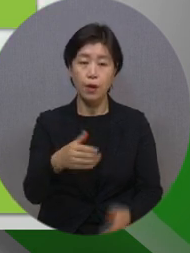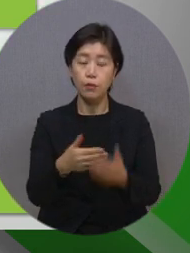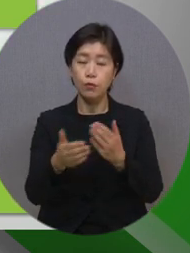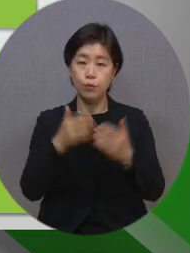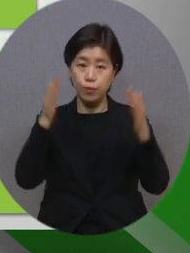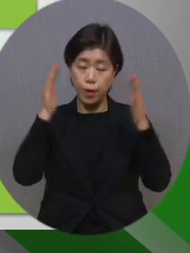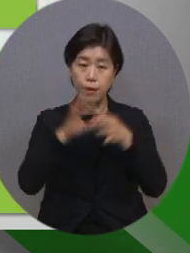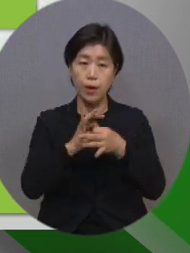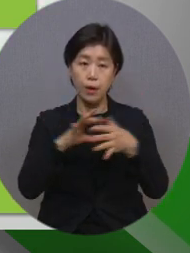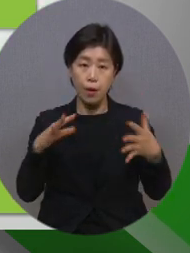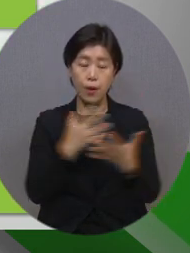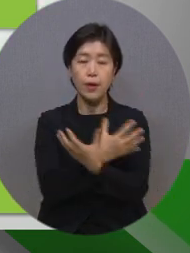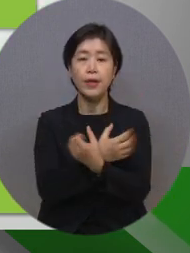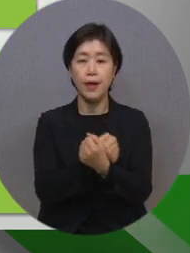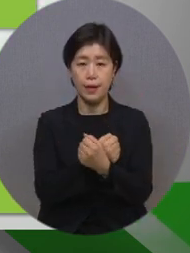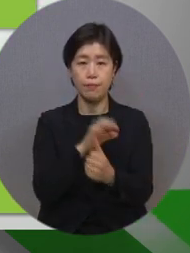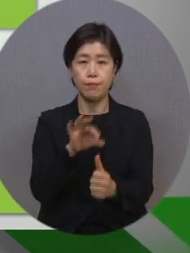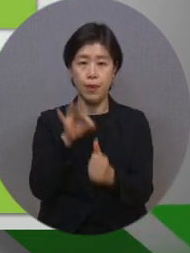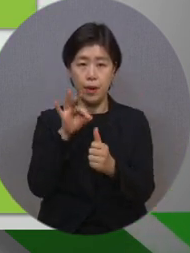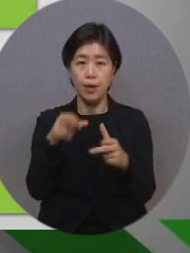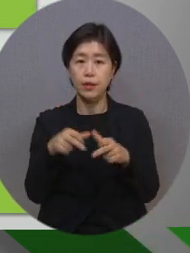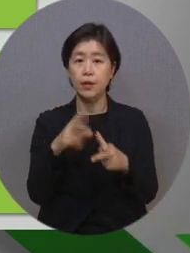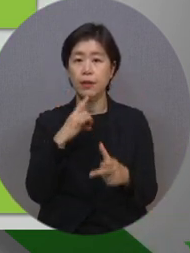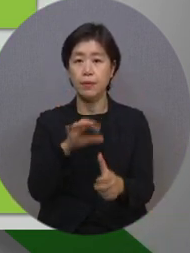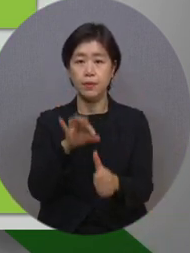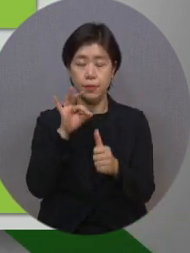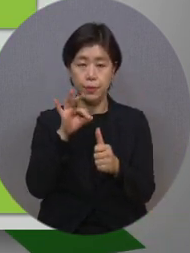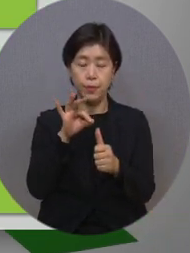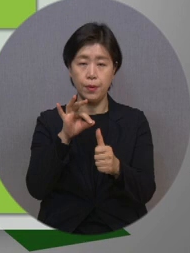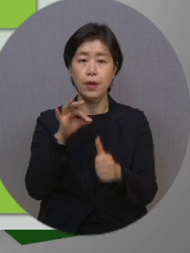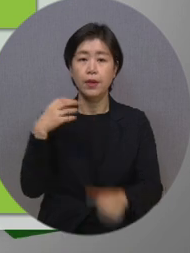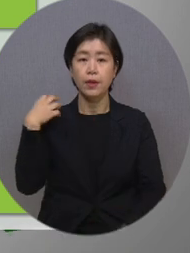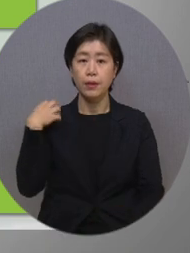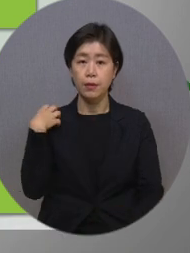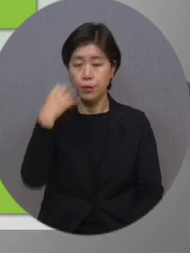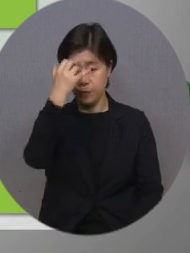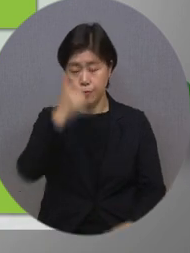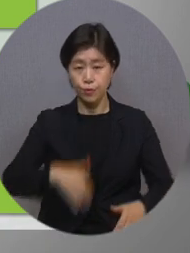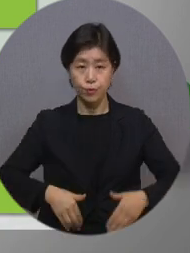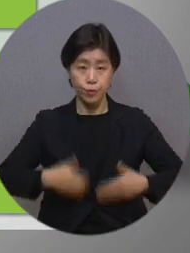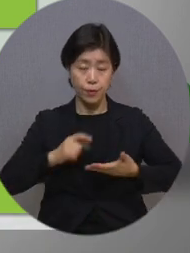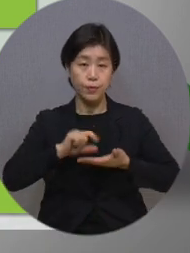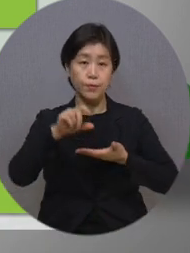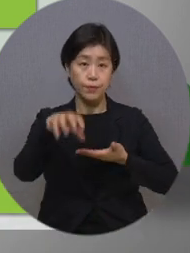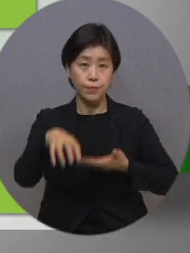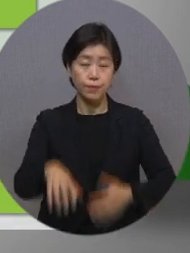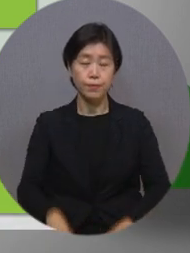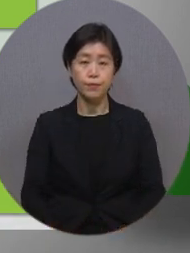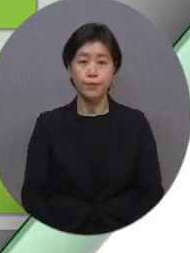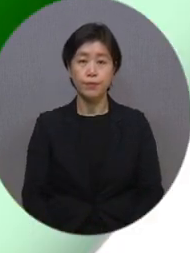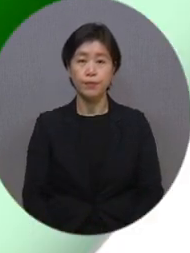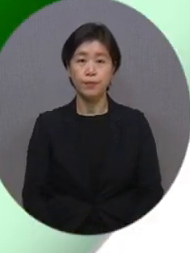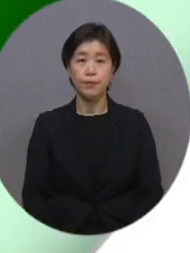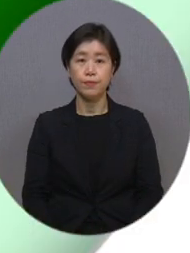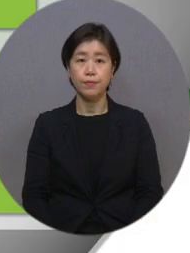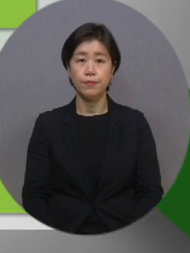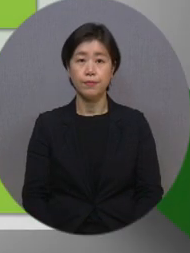모집합니다. 장애인만 채용하며 담당 지사는 충남 지사입니다.